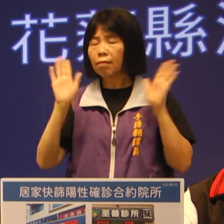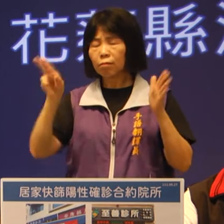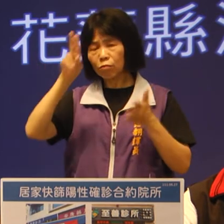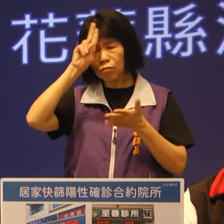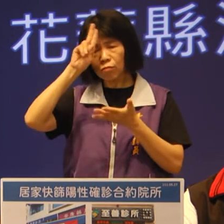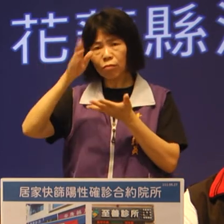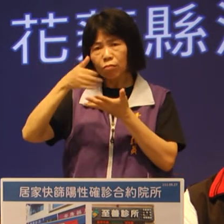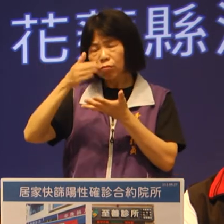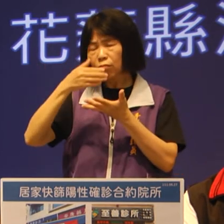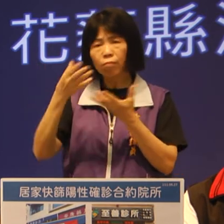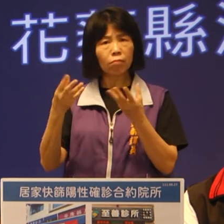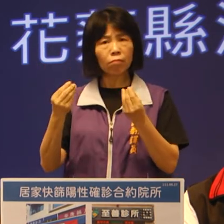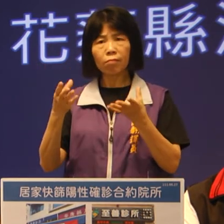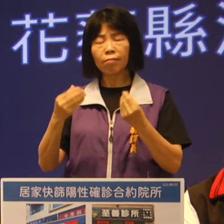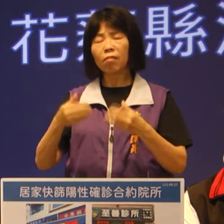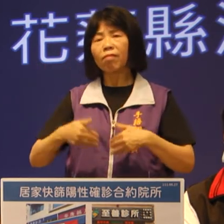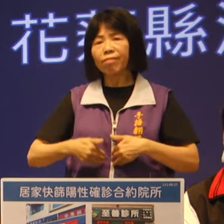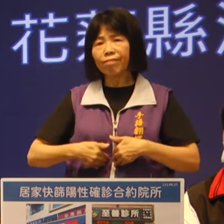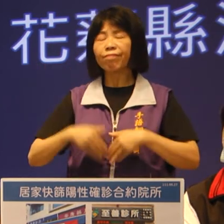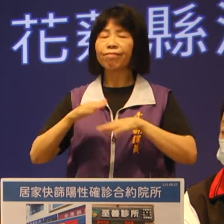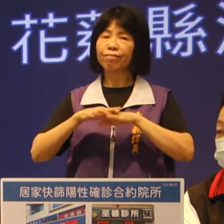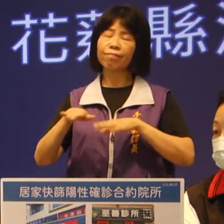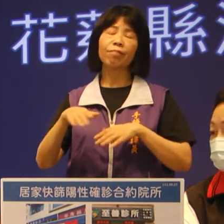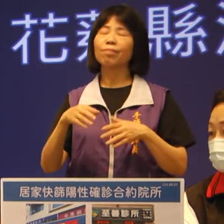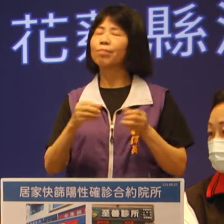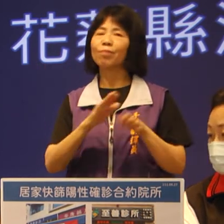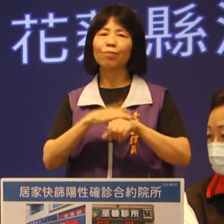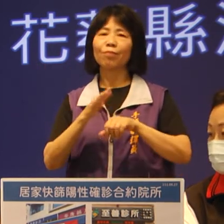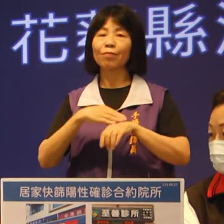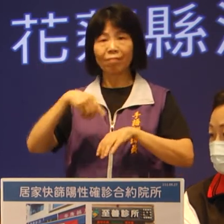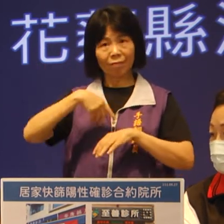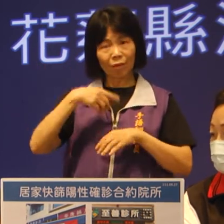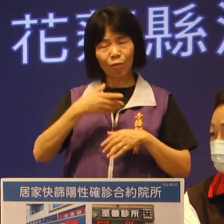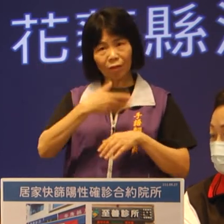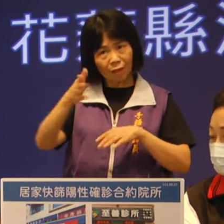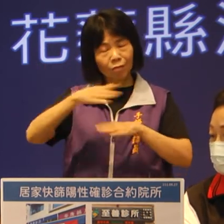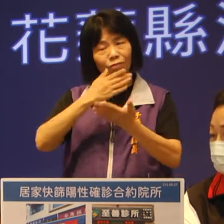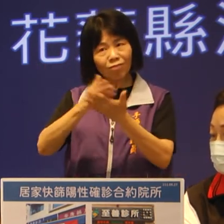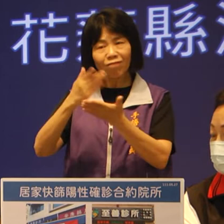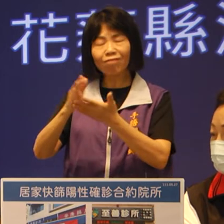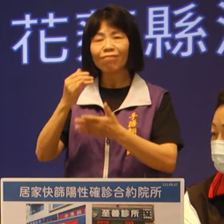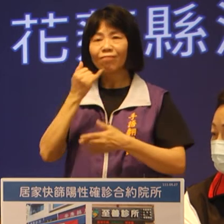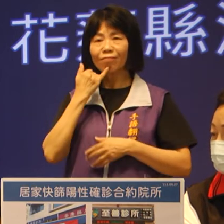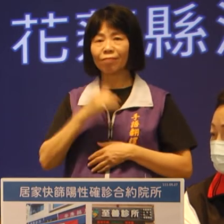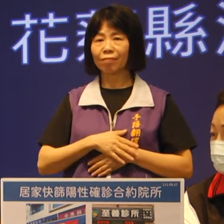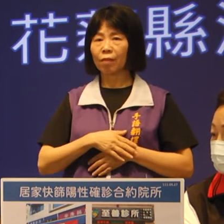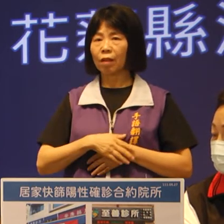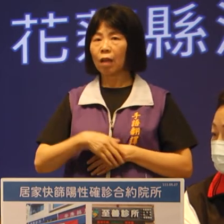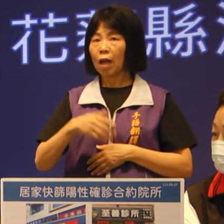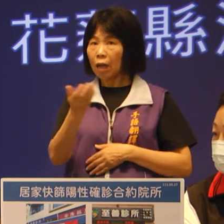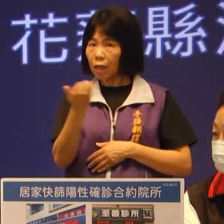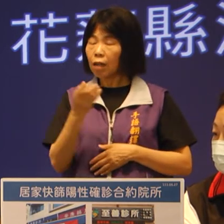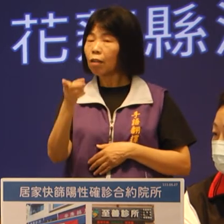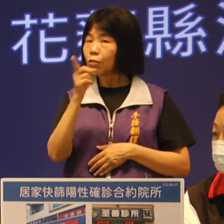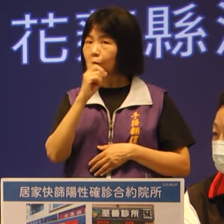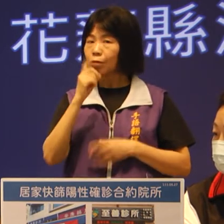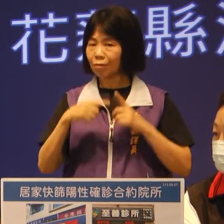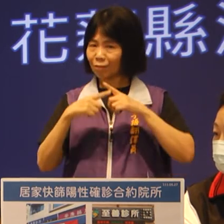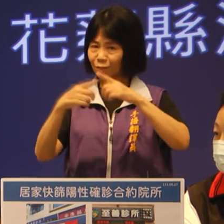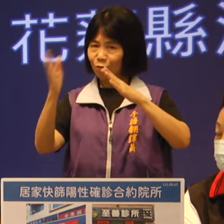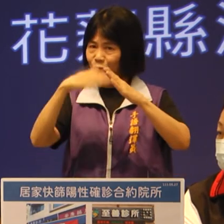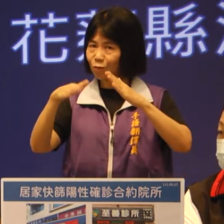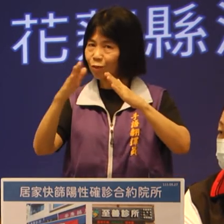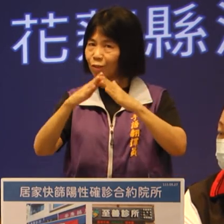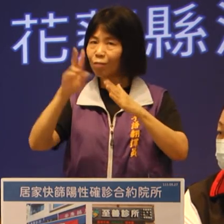午呢就会没有饭可以吃，这部分呢也是可以提供解决的。那除了上述的这个到校学